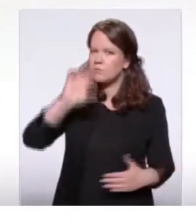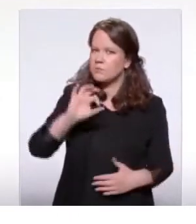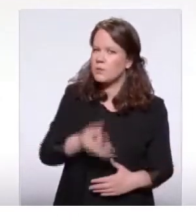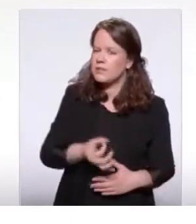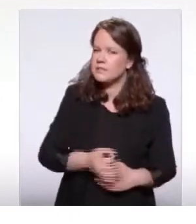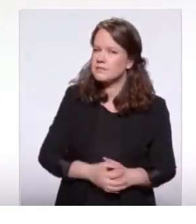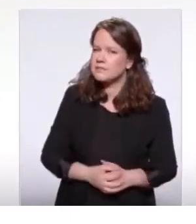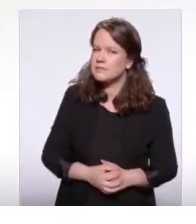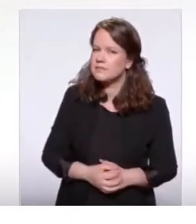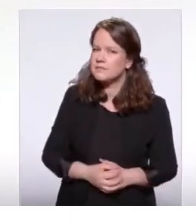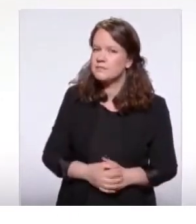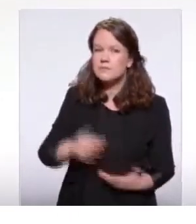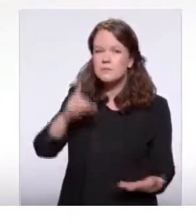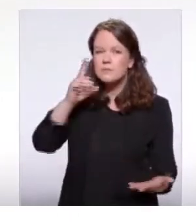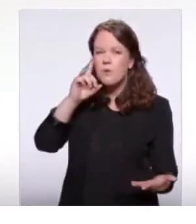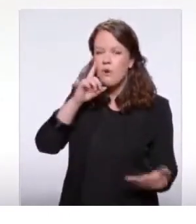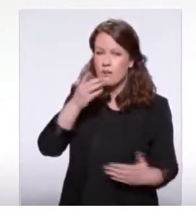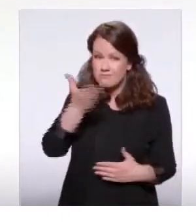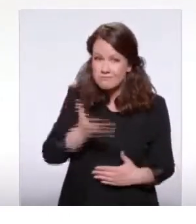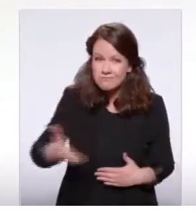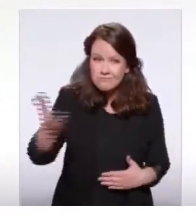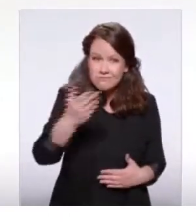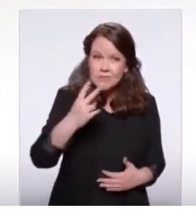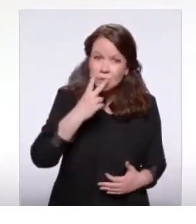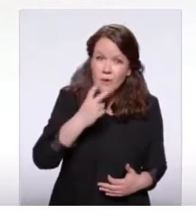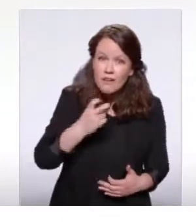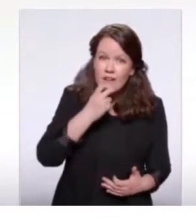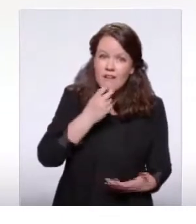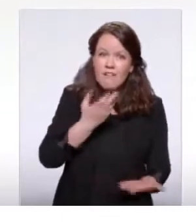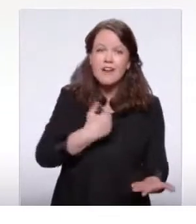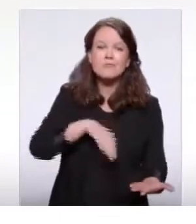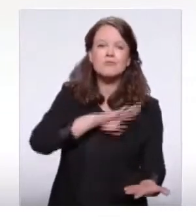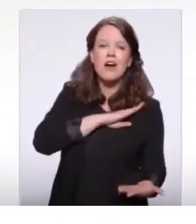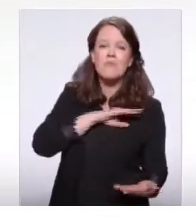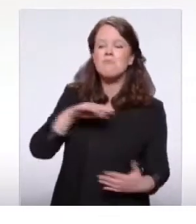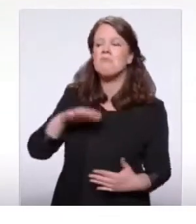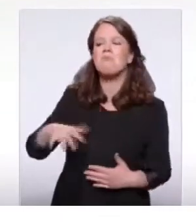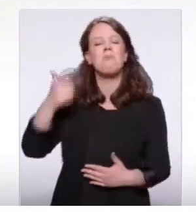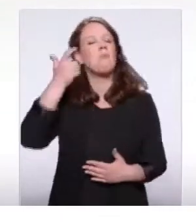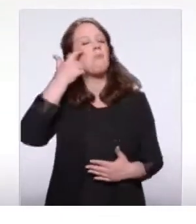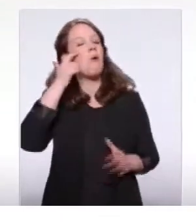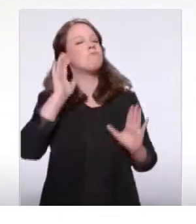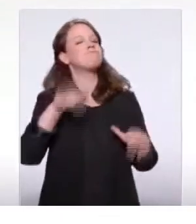Croire en la responsabilité des Français, ça n'est jamais un pari.